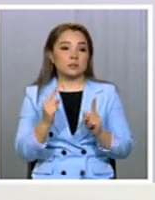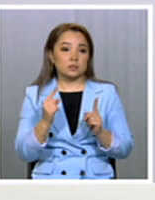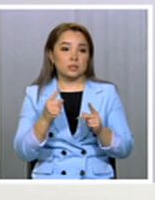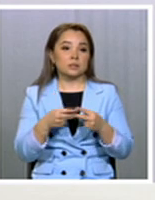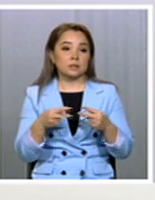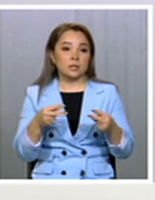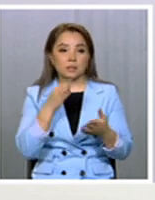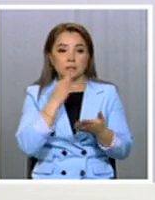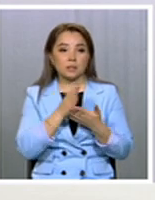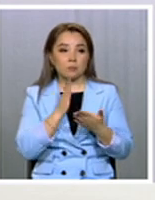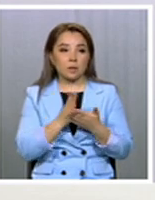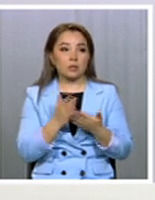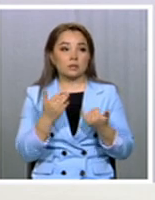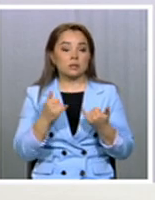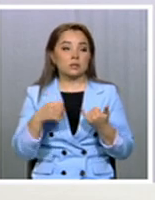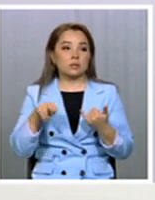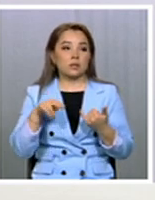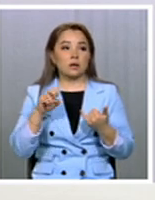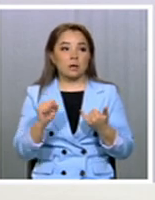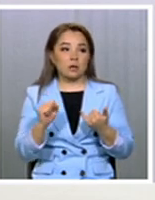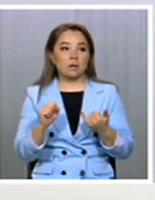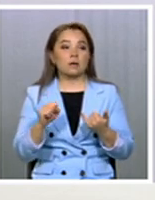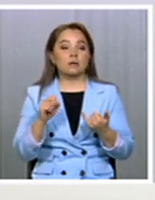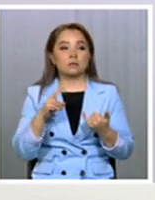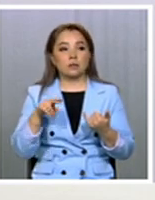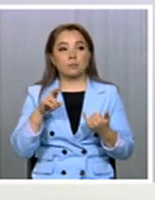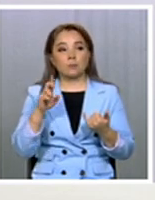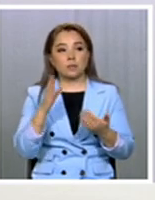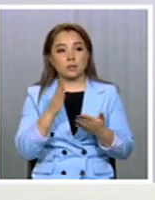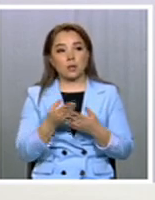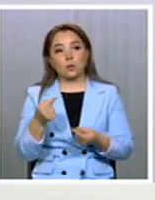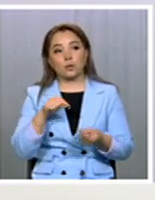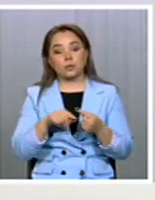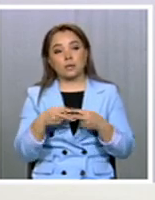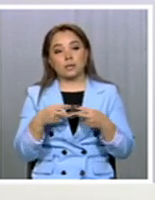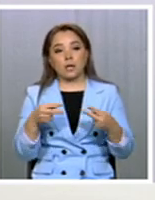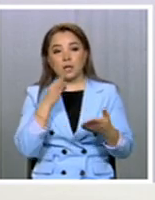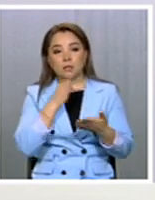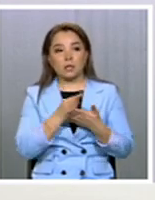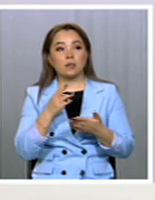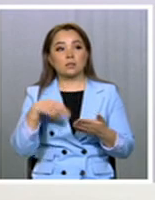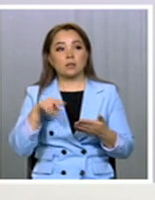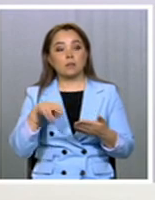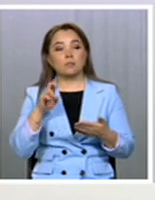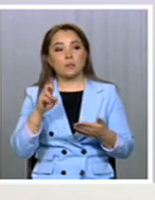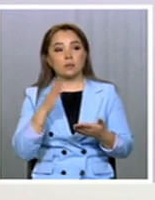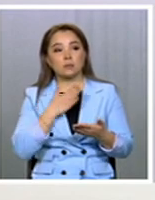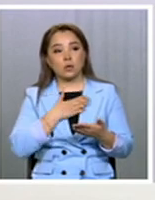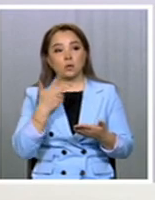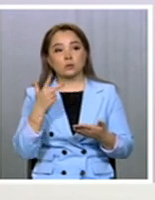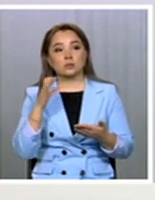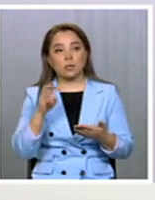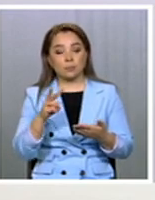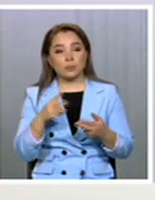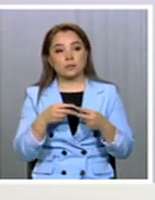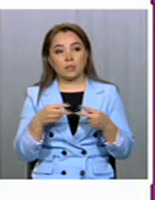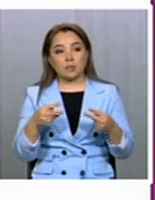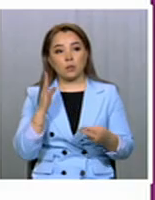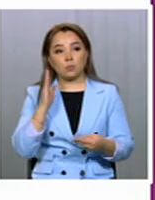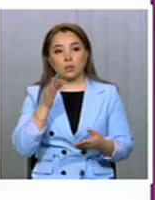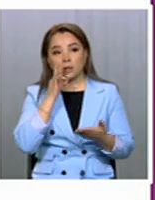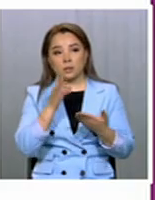болады. Демек, ДА мен ДБ өзара тең. Олай болса, ДБ-да бізде 3 сантиметрге тең